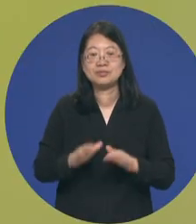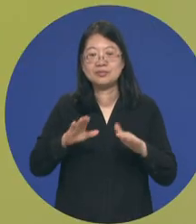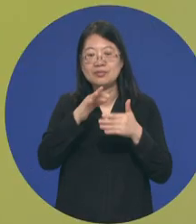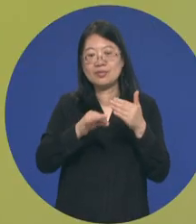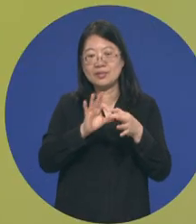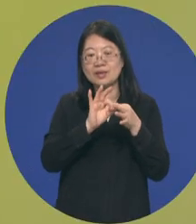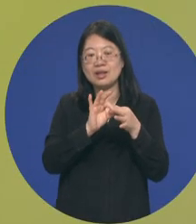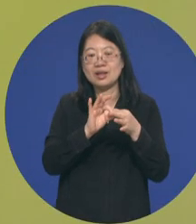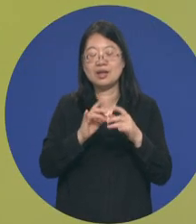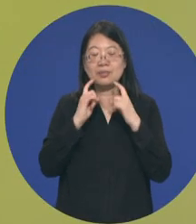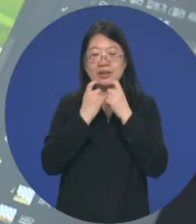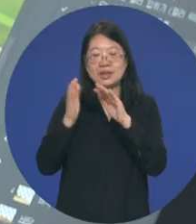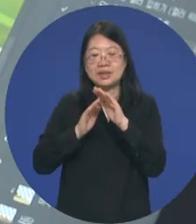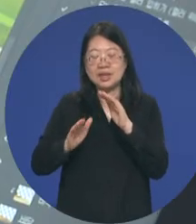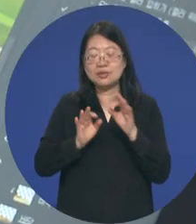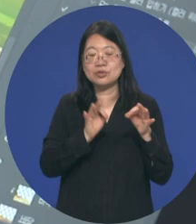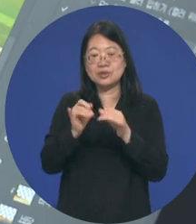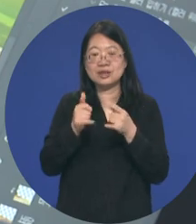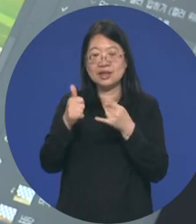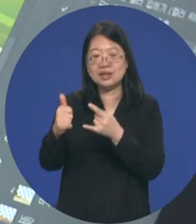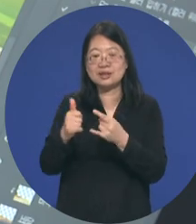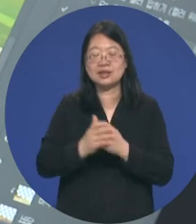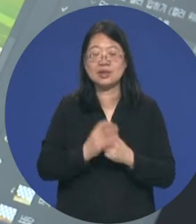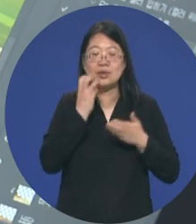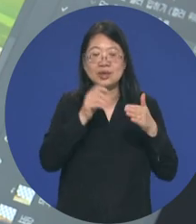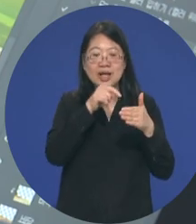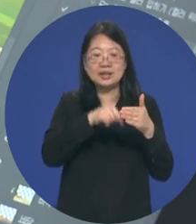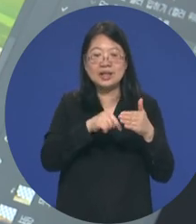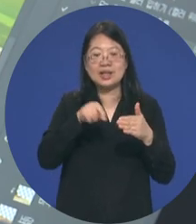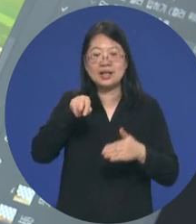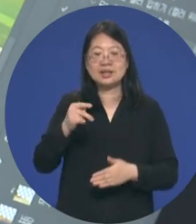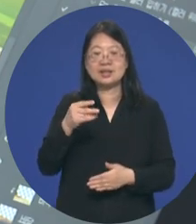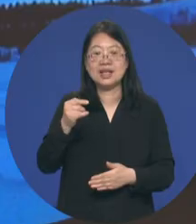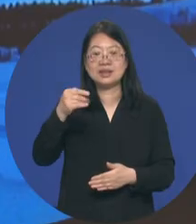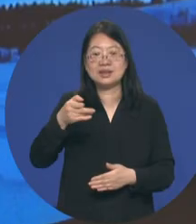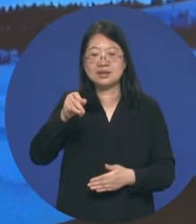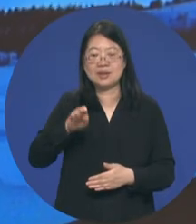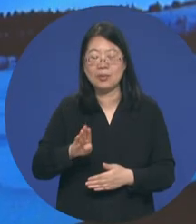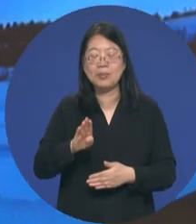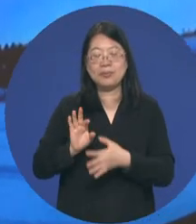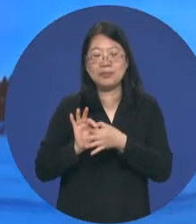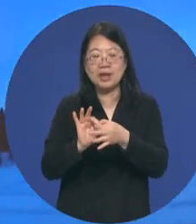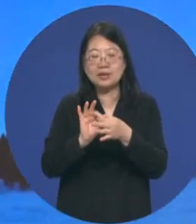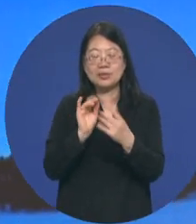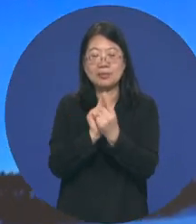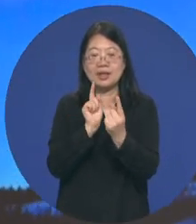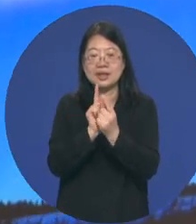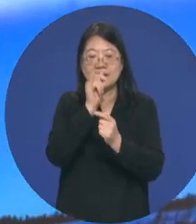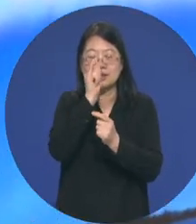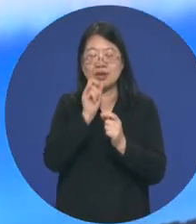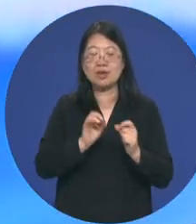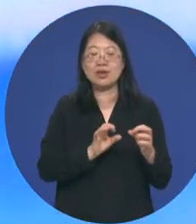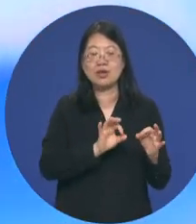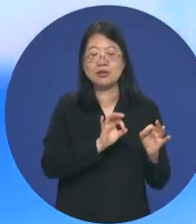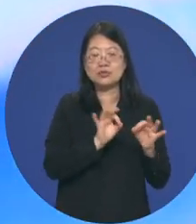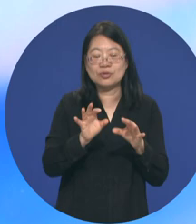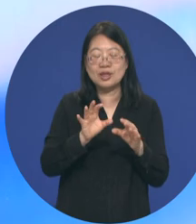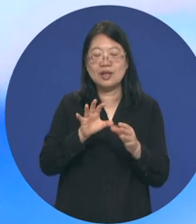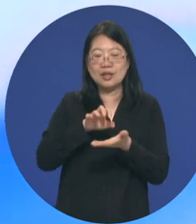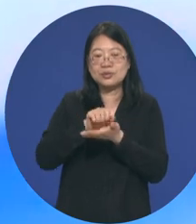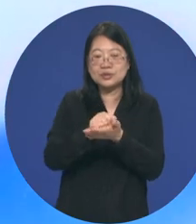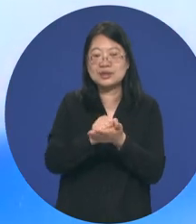프로그램을 통해 민간 전문 투자자에게 돈의 컨텐츠 스타트업을 지속적으로 노출시켜 투치 기회를리는 것은